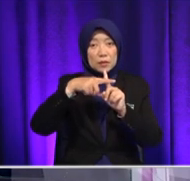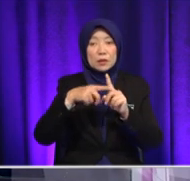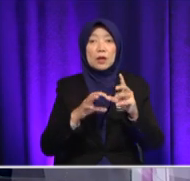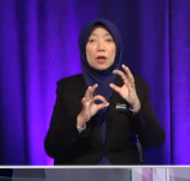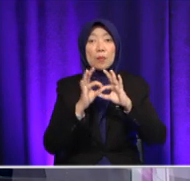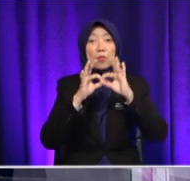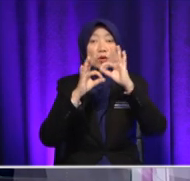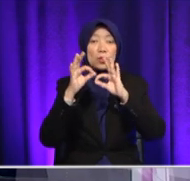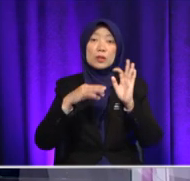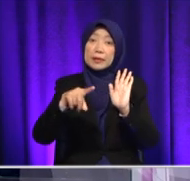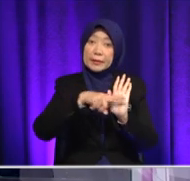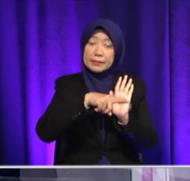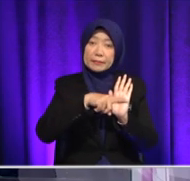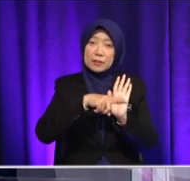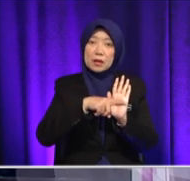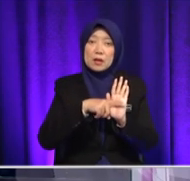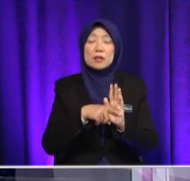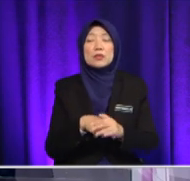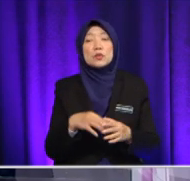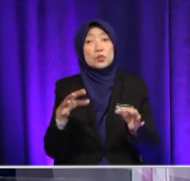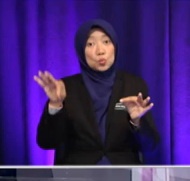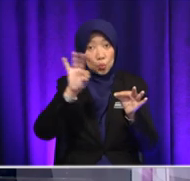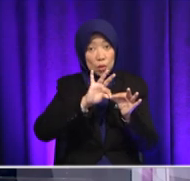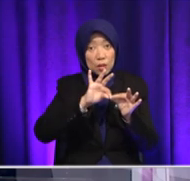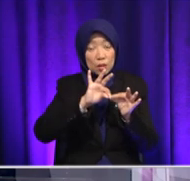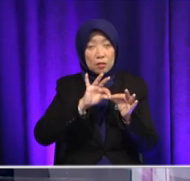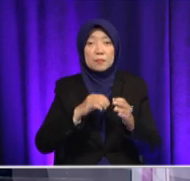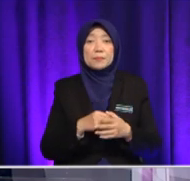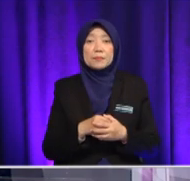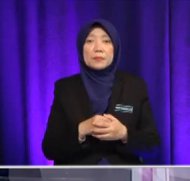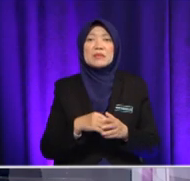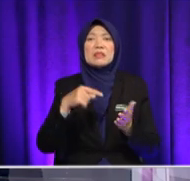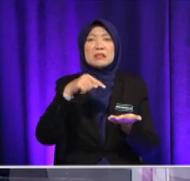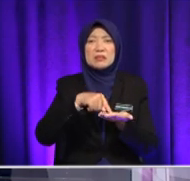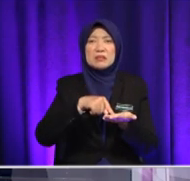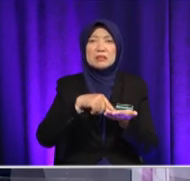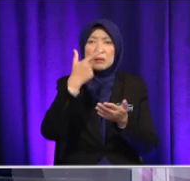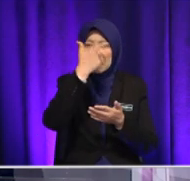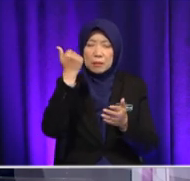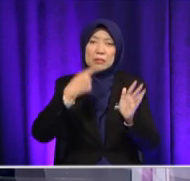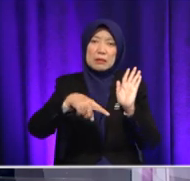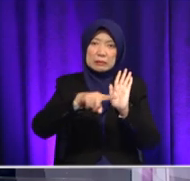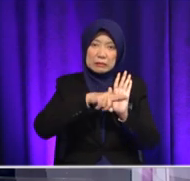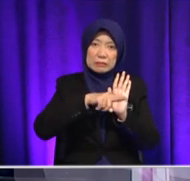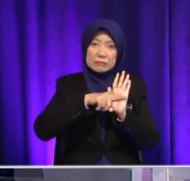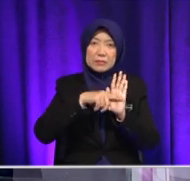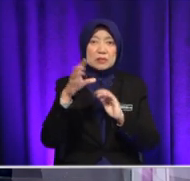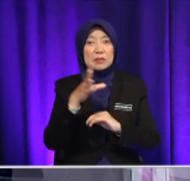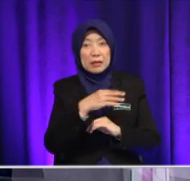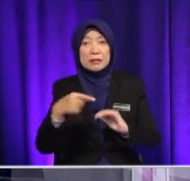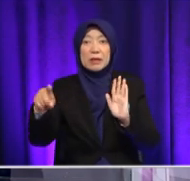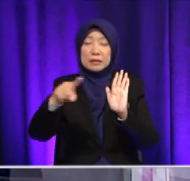membrannya adalah negatif. So matching lah. Ini dia negatif-negatif, dia menolak. So dia akan